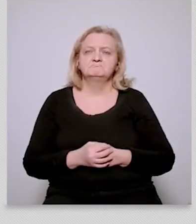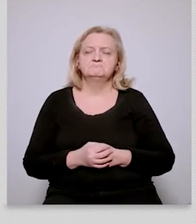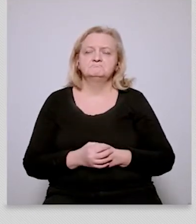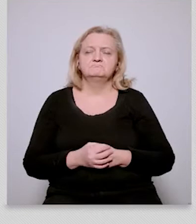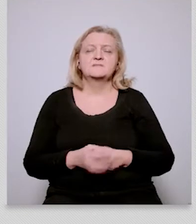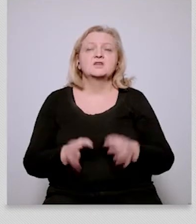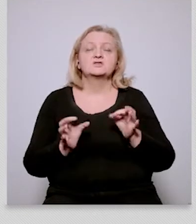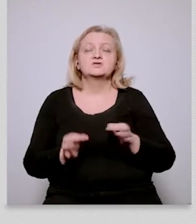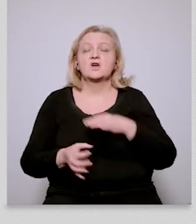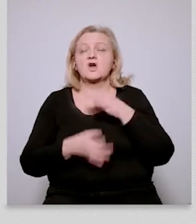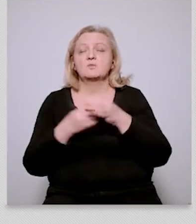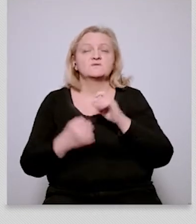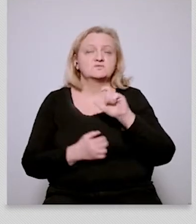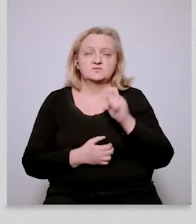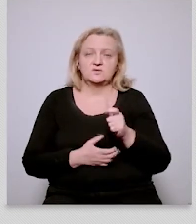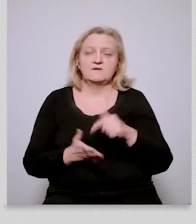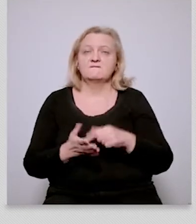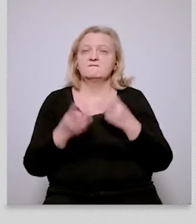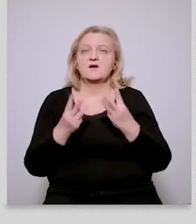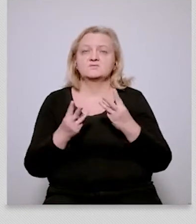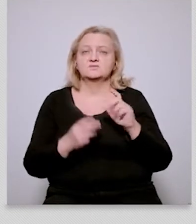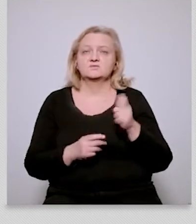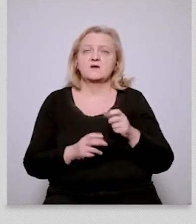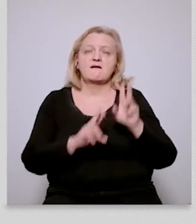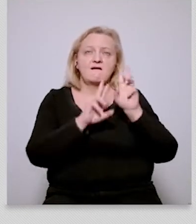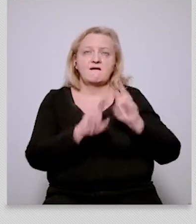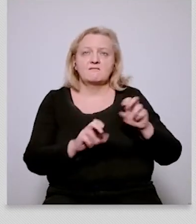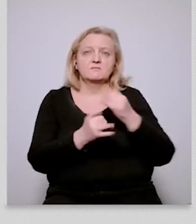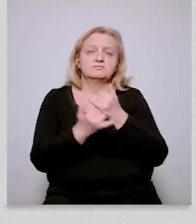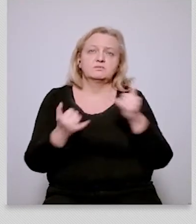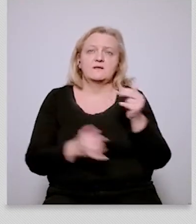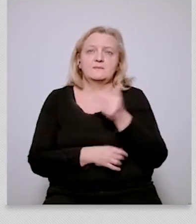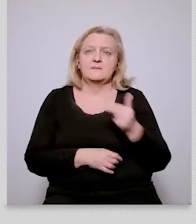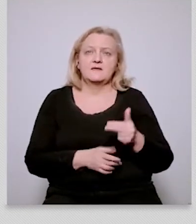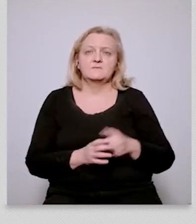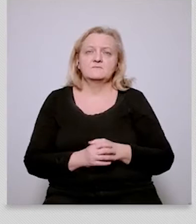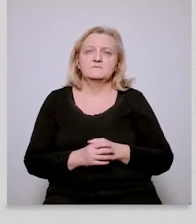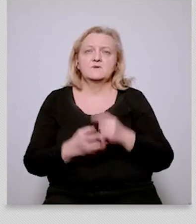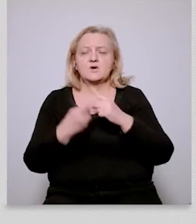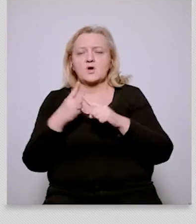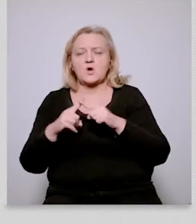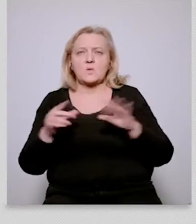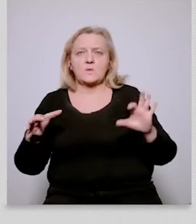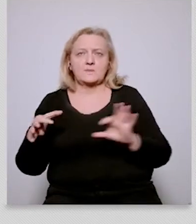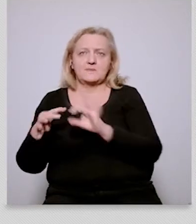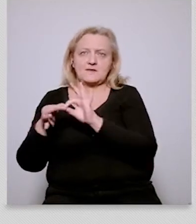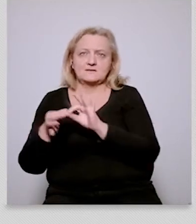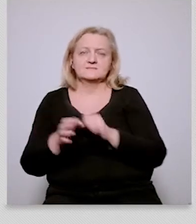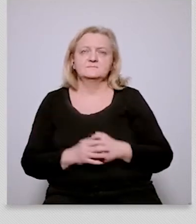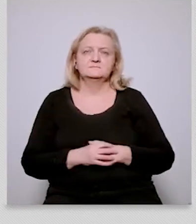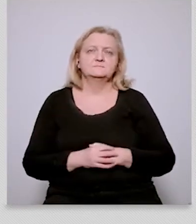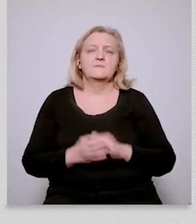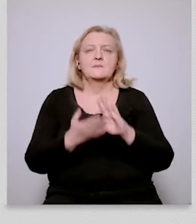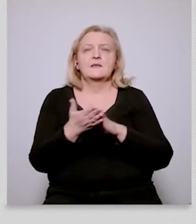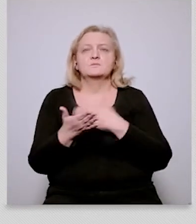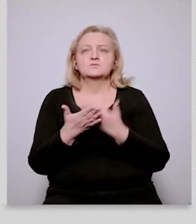dzisiaj, podkreślam, jak ważne jest analizowanie różnych kwestii w kontekście. Na